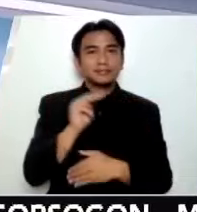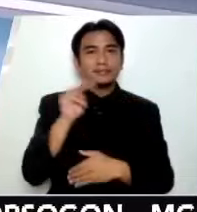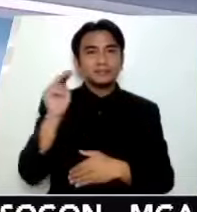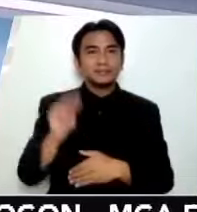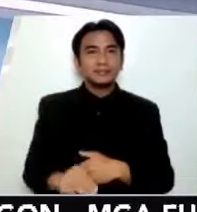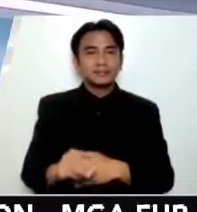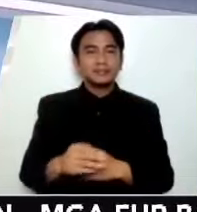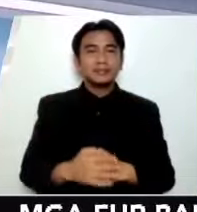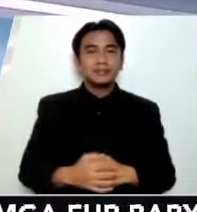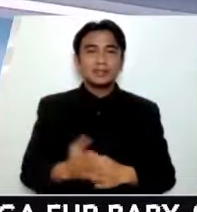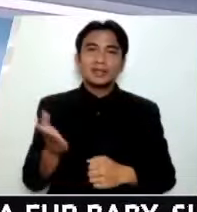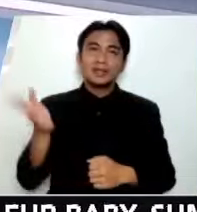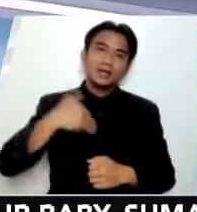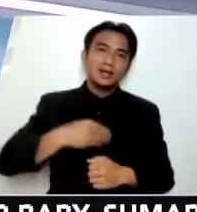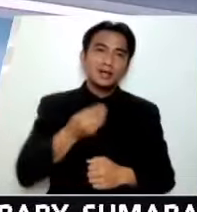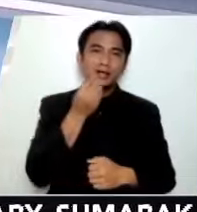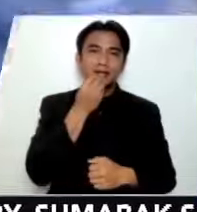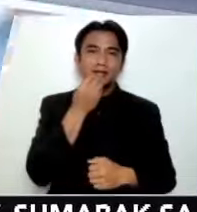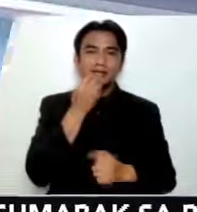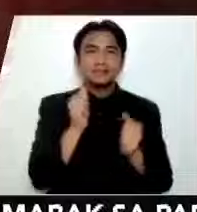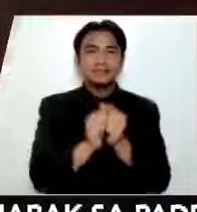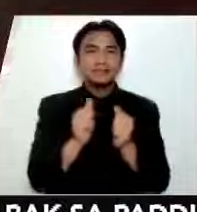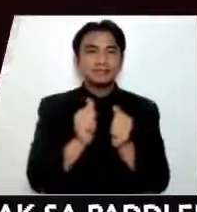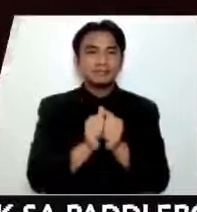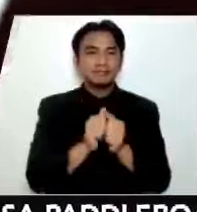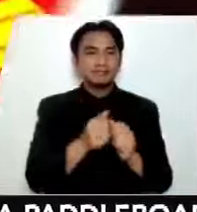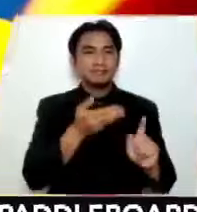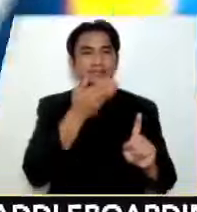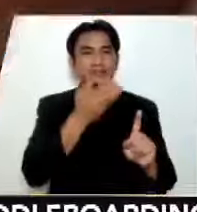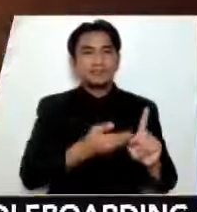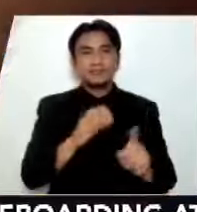tara kain, kasama si Katrina Son.